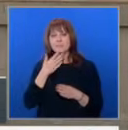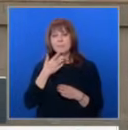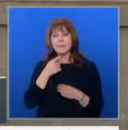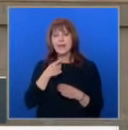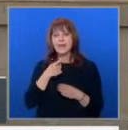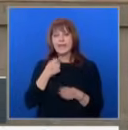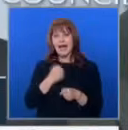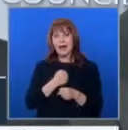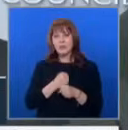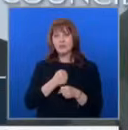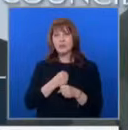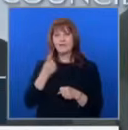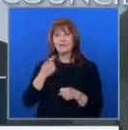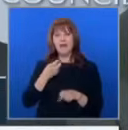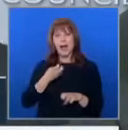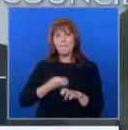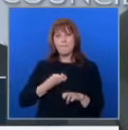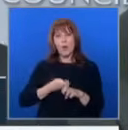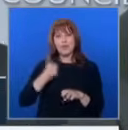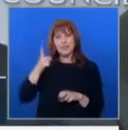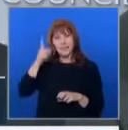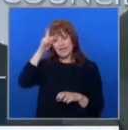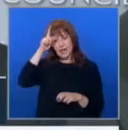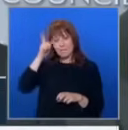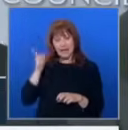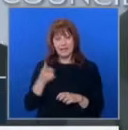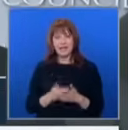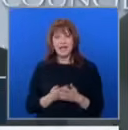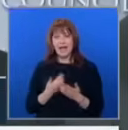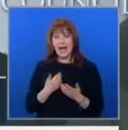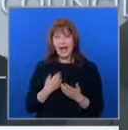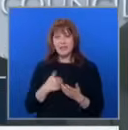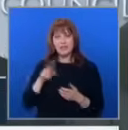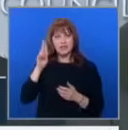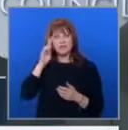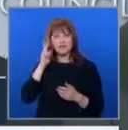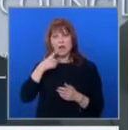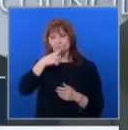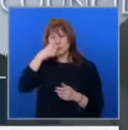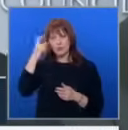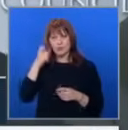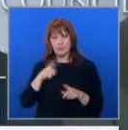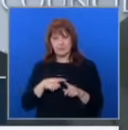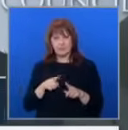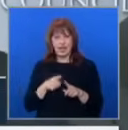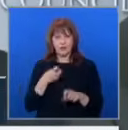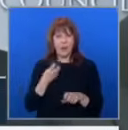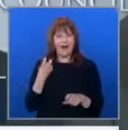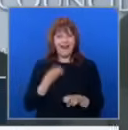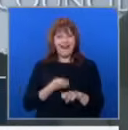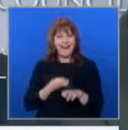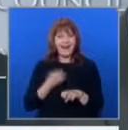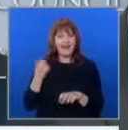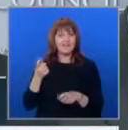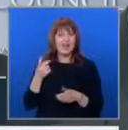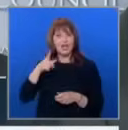Германия. За обвинението, че все още изпълнявам някакви трудови дейности като лекар в Германия, и